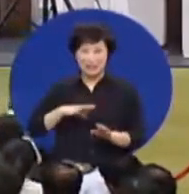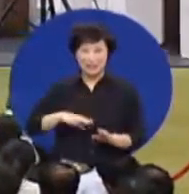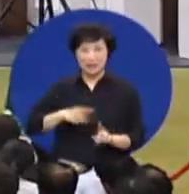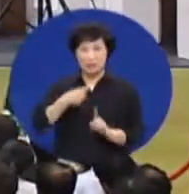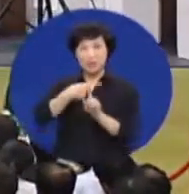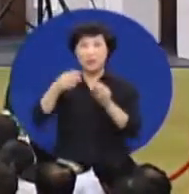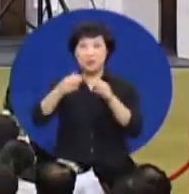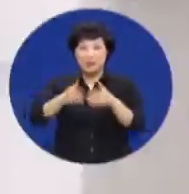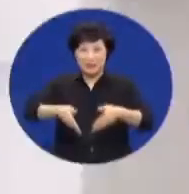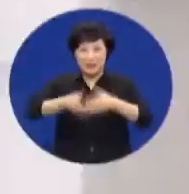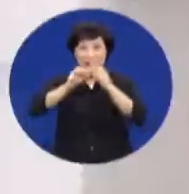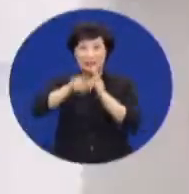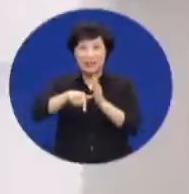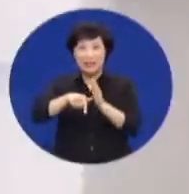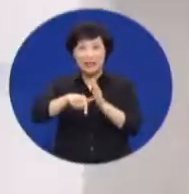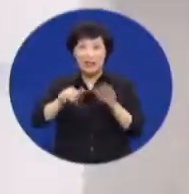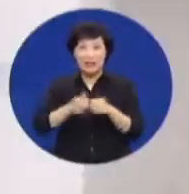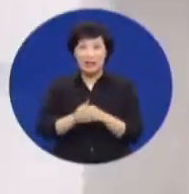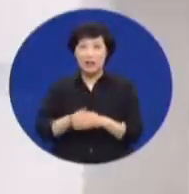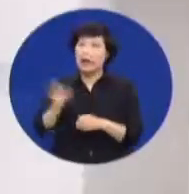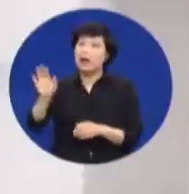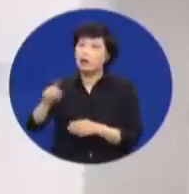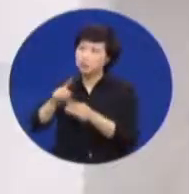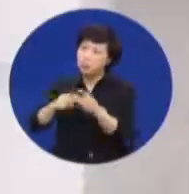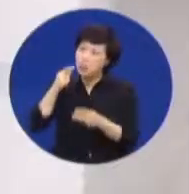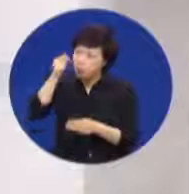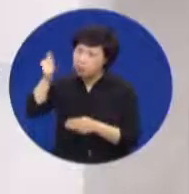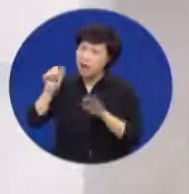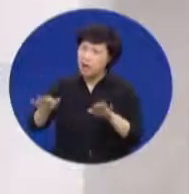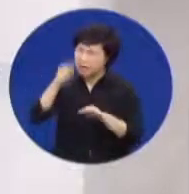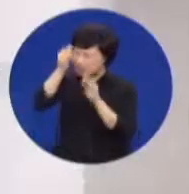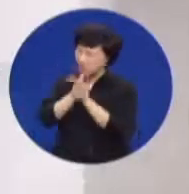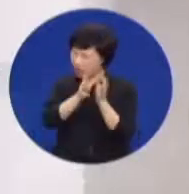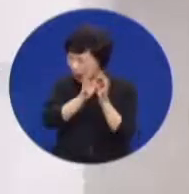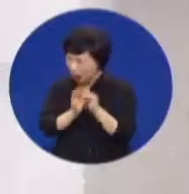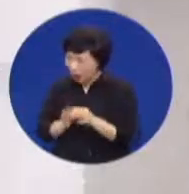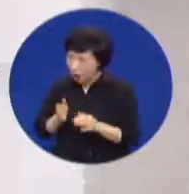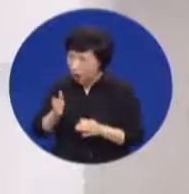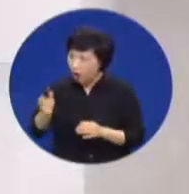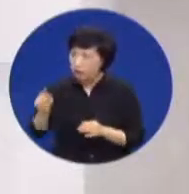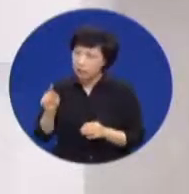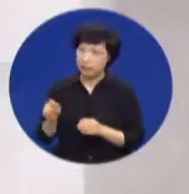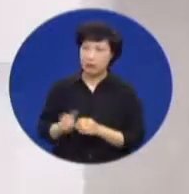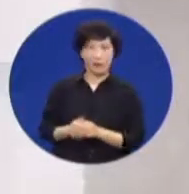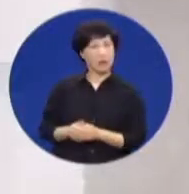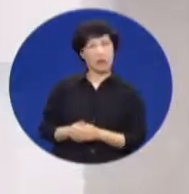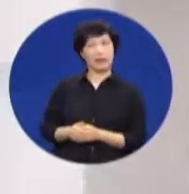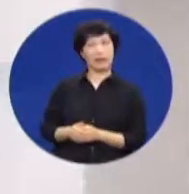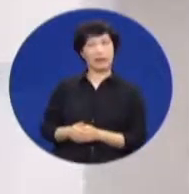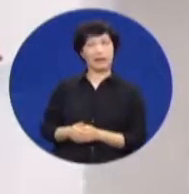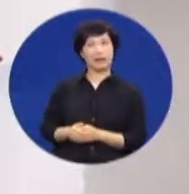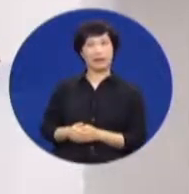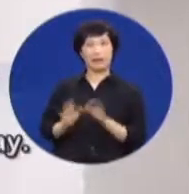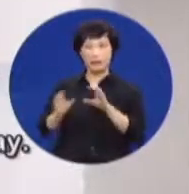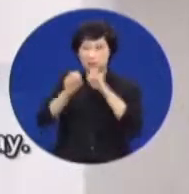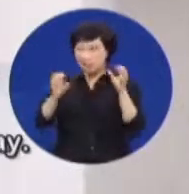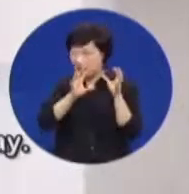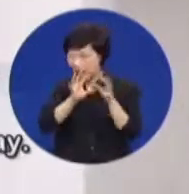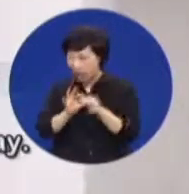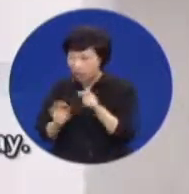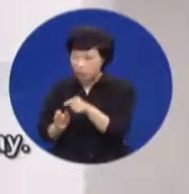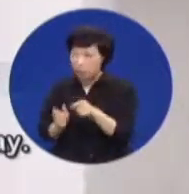때 윤석 전 목사 그렇게 기도만 하고 막 그렇게 점도